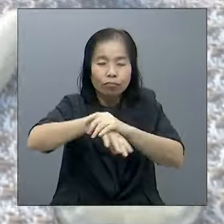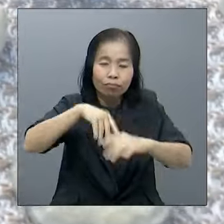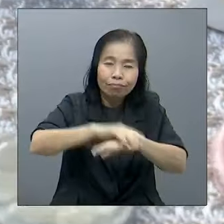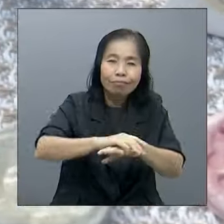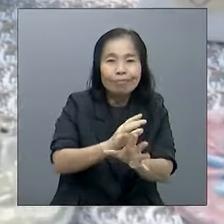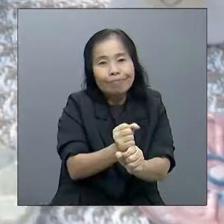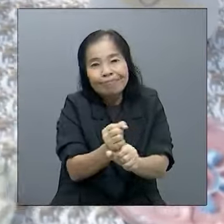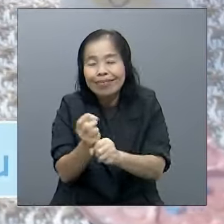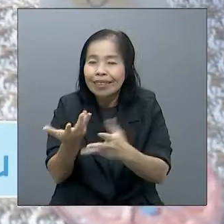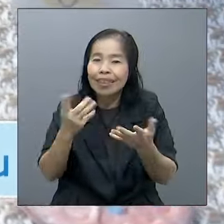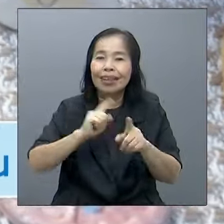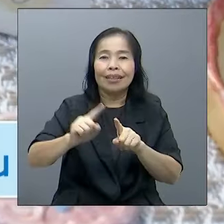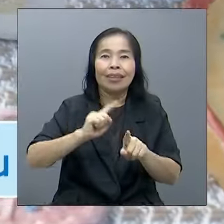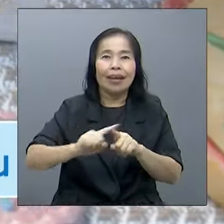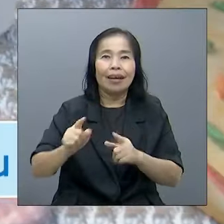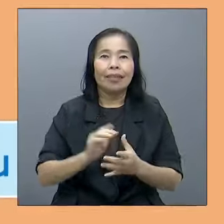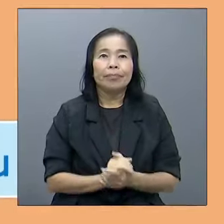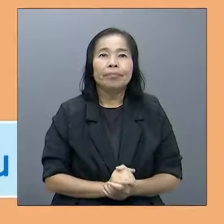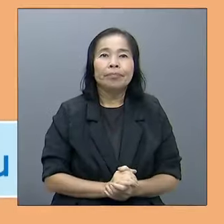กัน